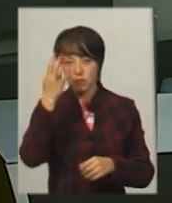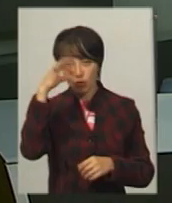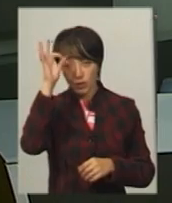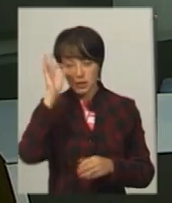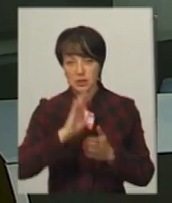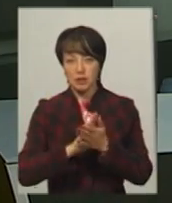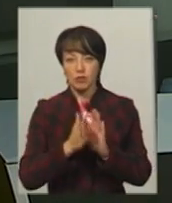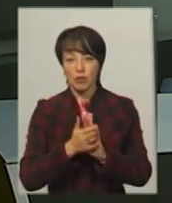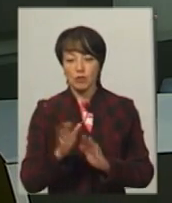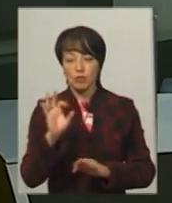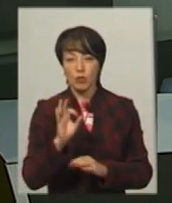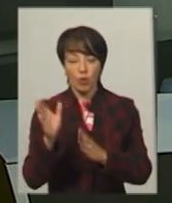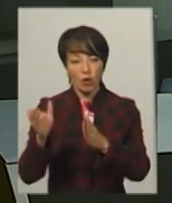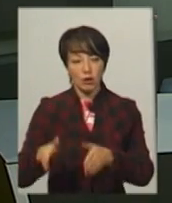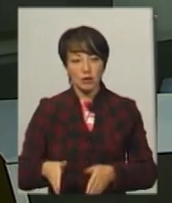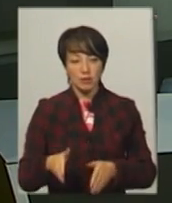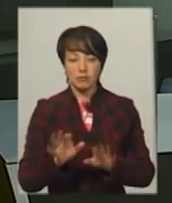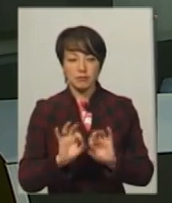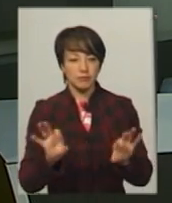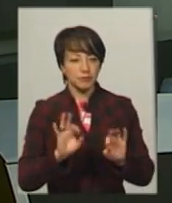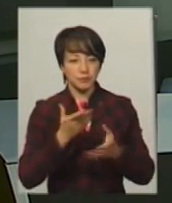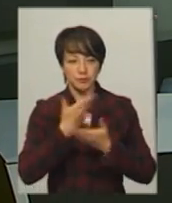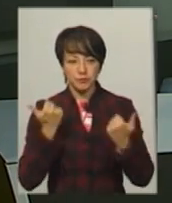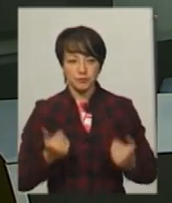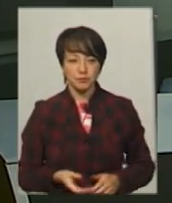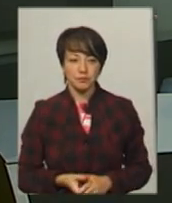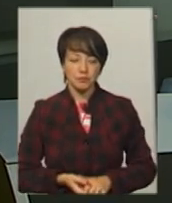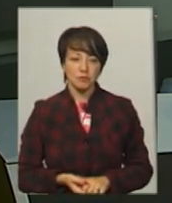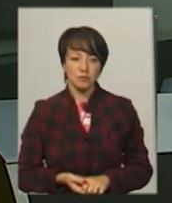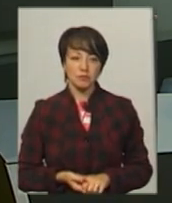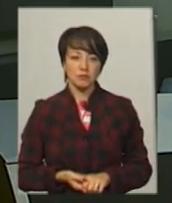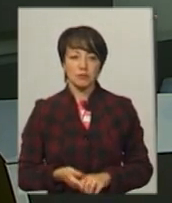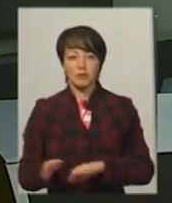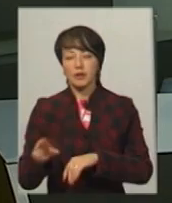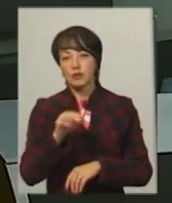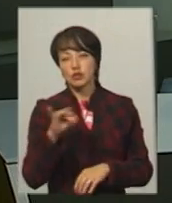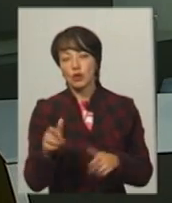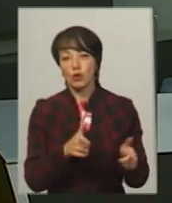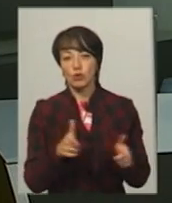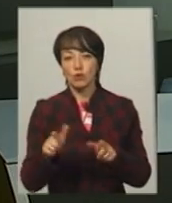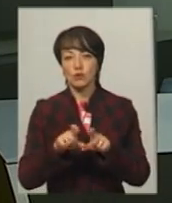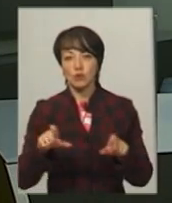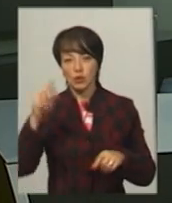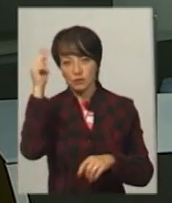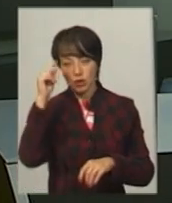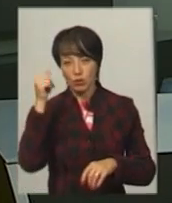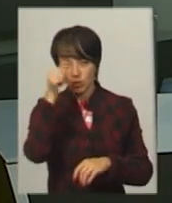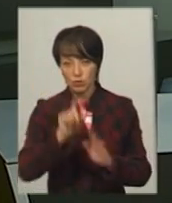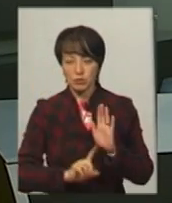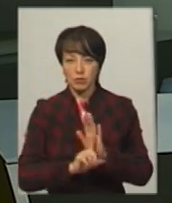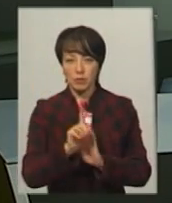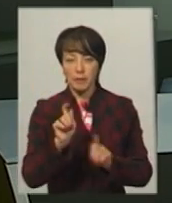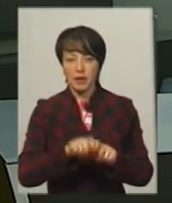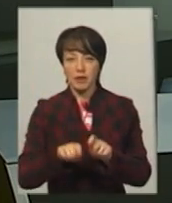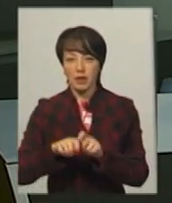області ситуацію щодо Артура Сторожука не коментують. Чи готові школи до початку навчального року, почали